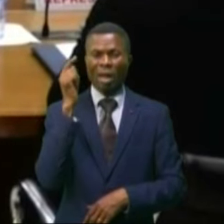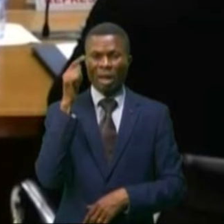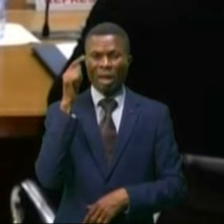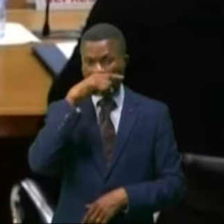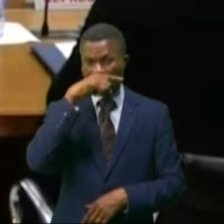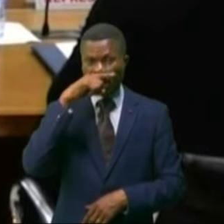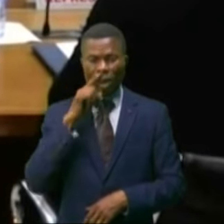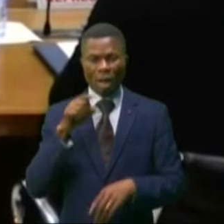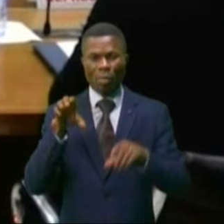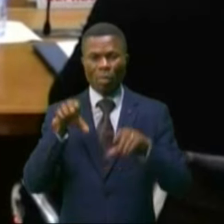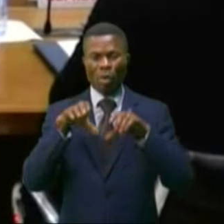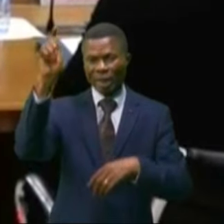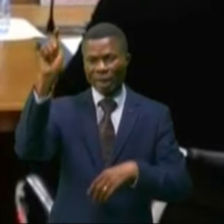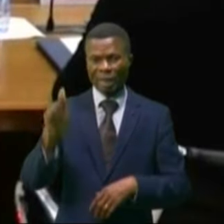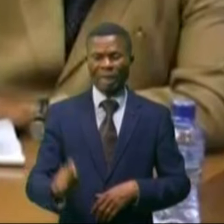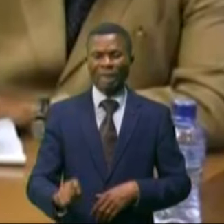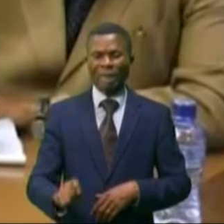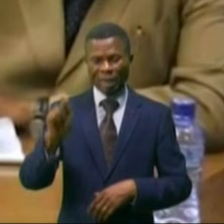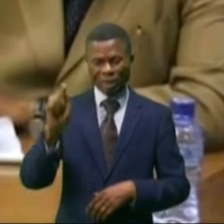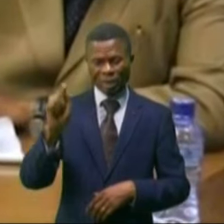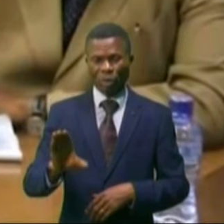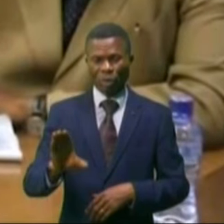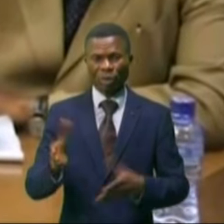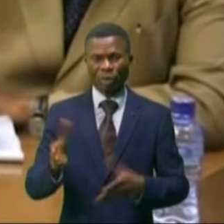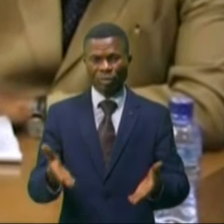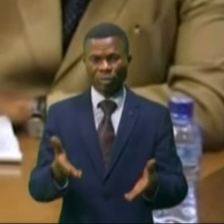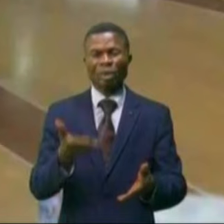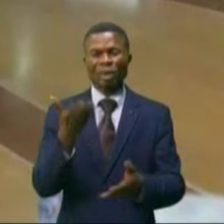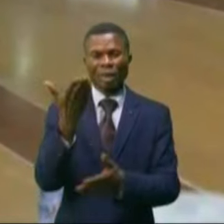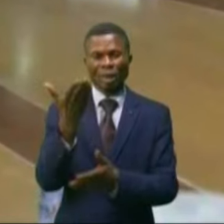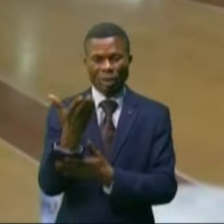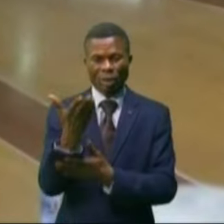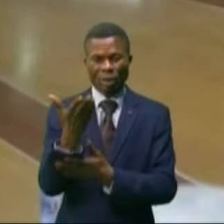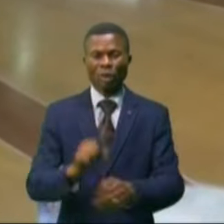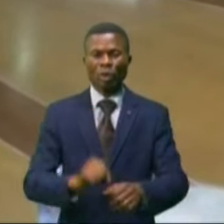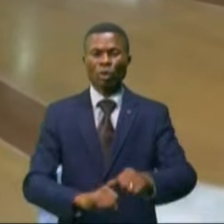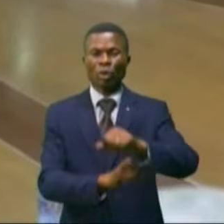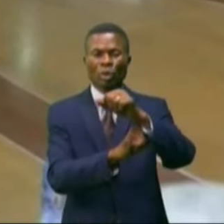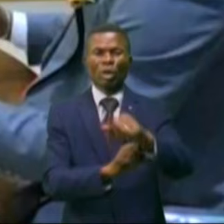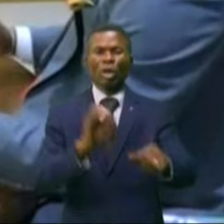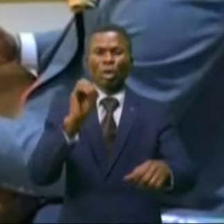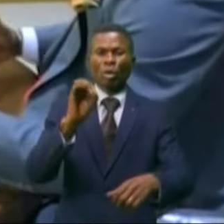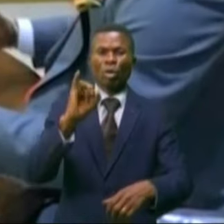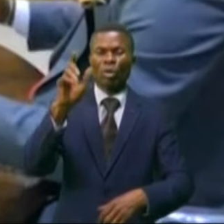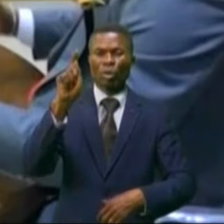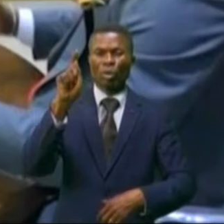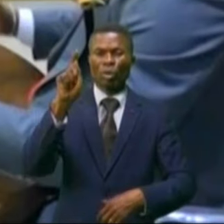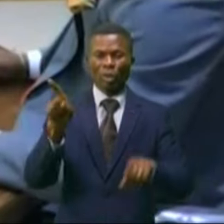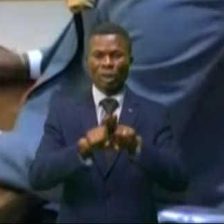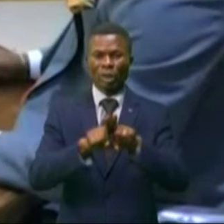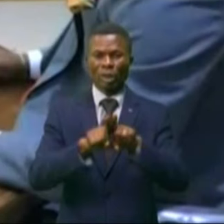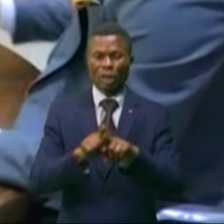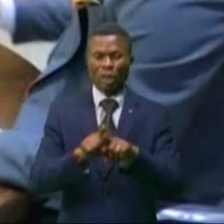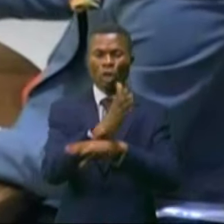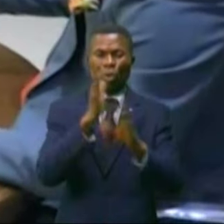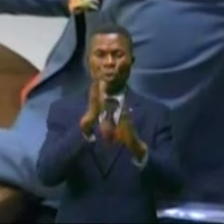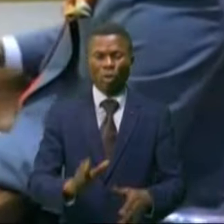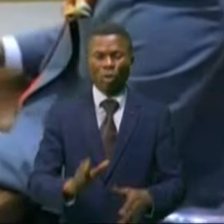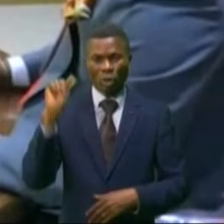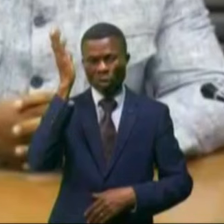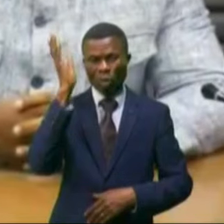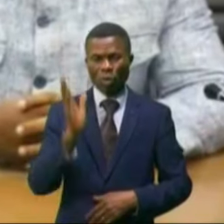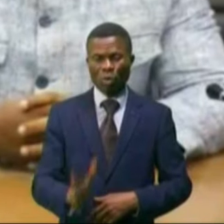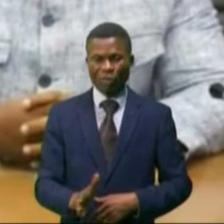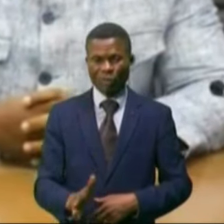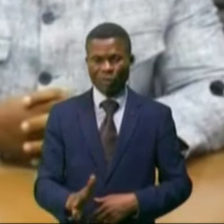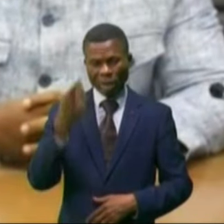en RDC a à cette occasion plaidé pour l'accompagnement de l'OIT en tant que conseiller du gouvernement en